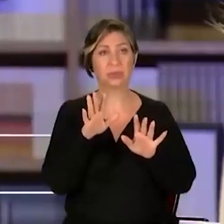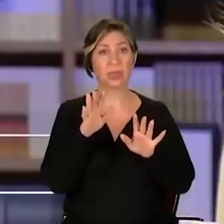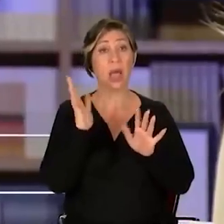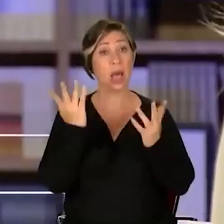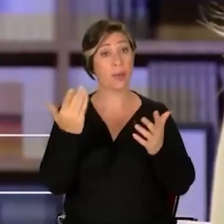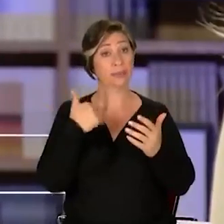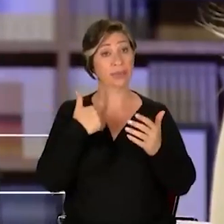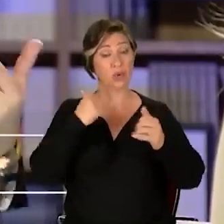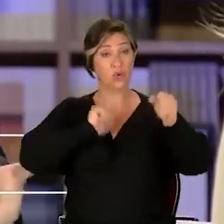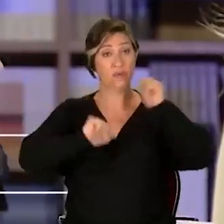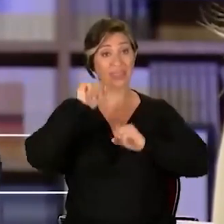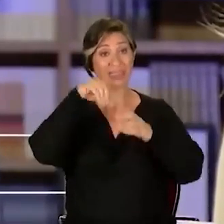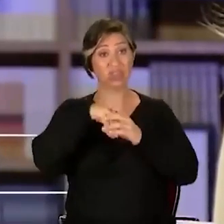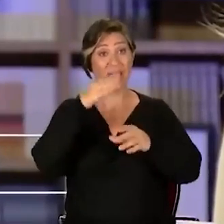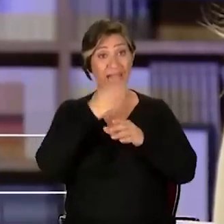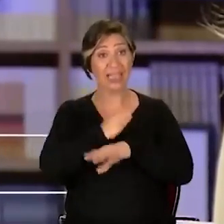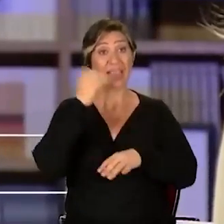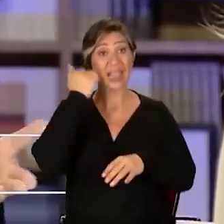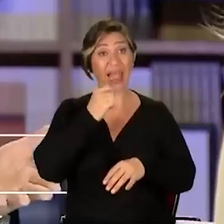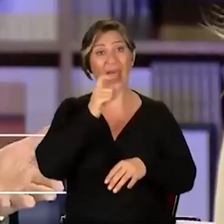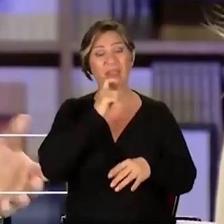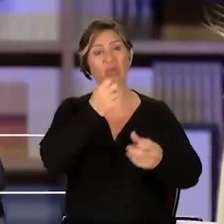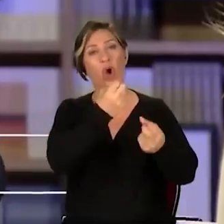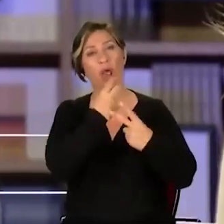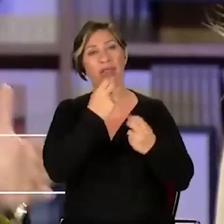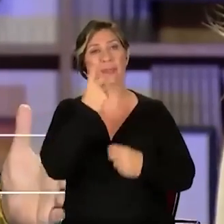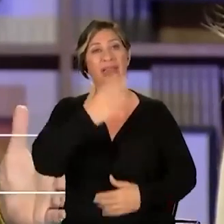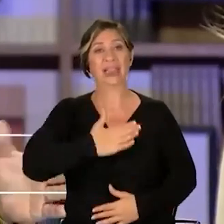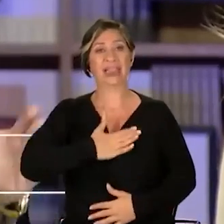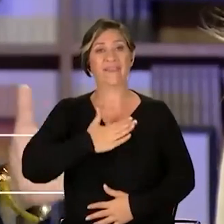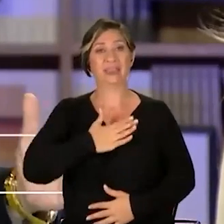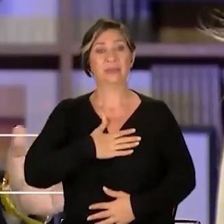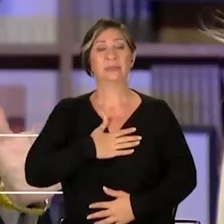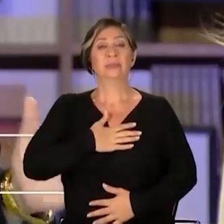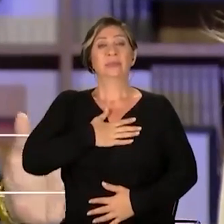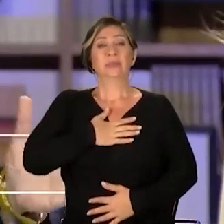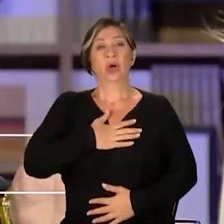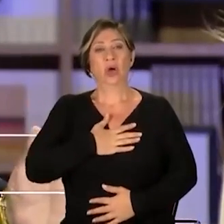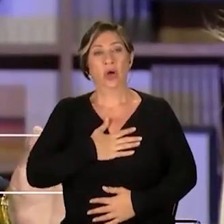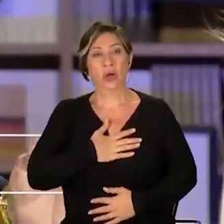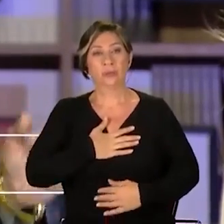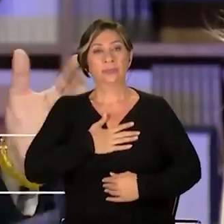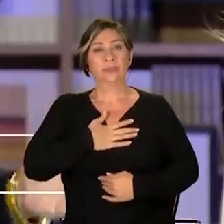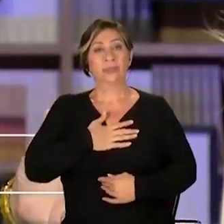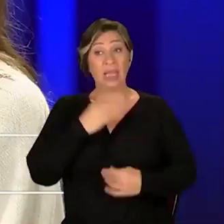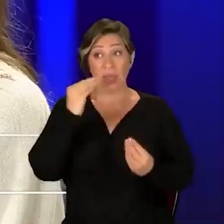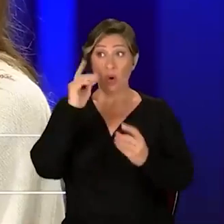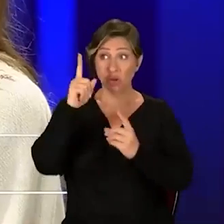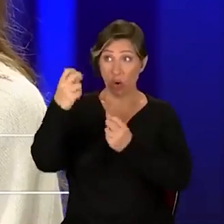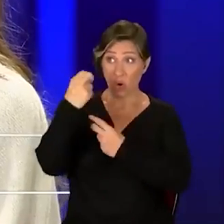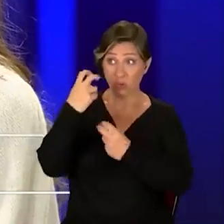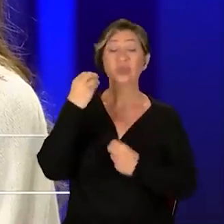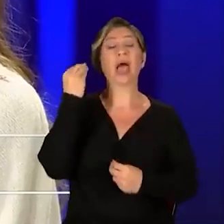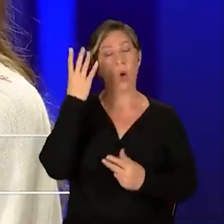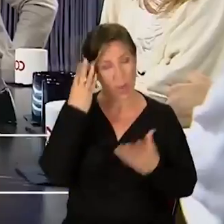bize konservatuvarda hakikaten yalan yanlış öğrettikleri bir nefes teknikleri var. Yalan yanlış. İyi hocaya düşersen öğrenirsin.